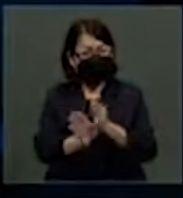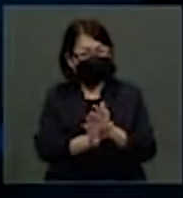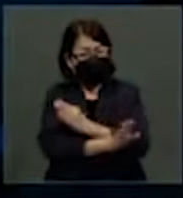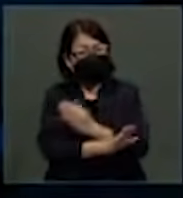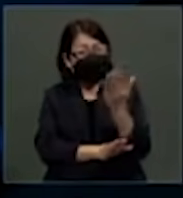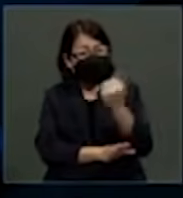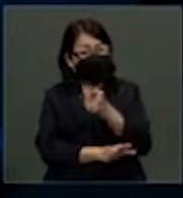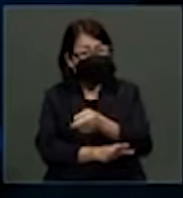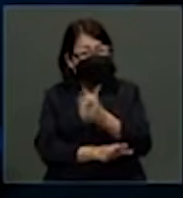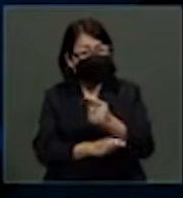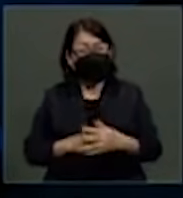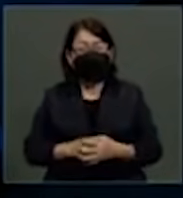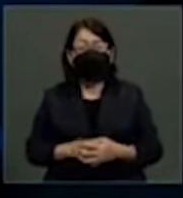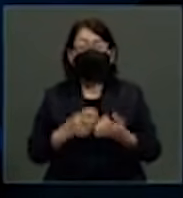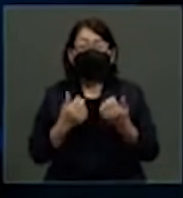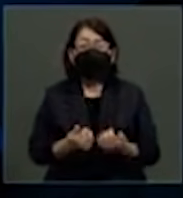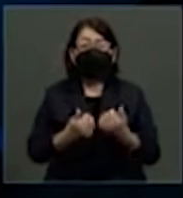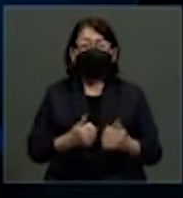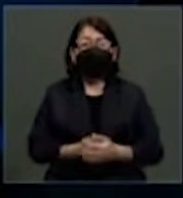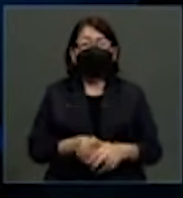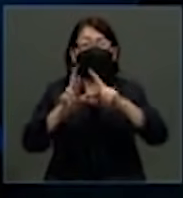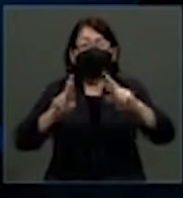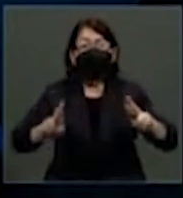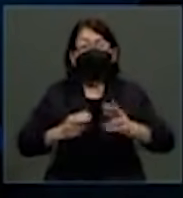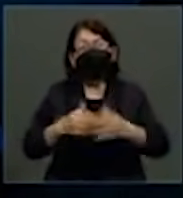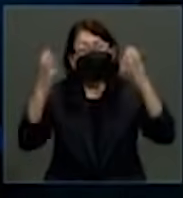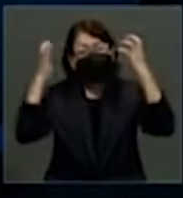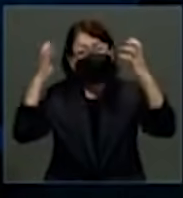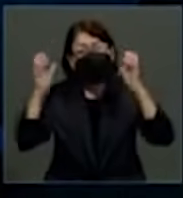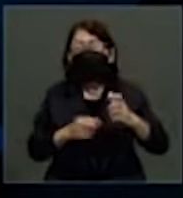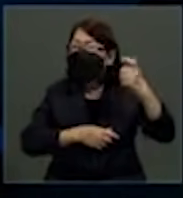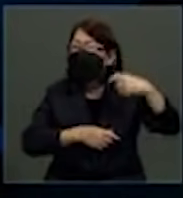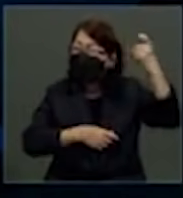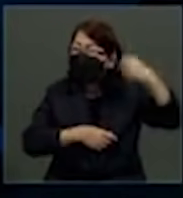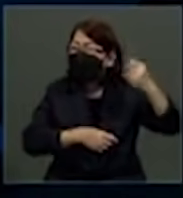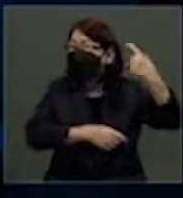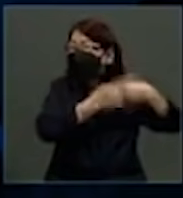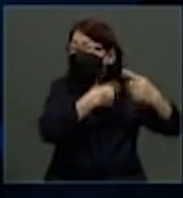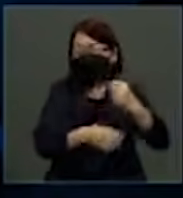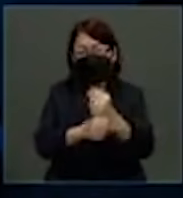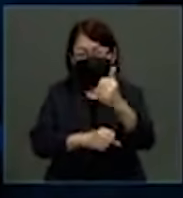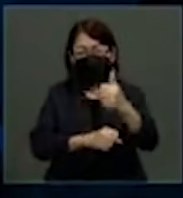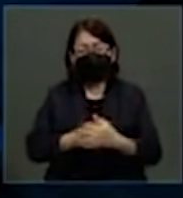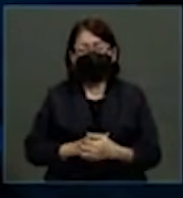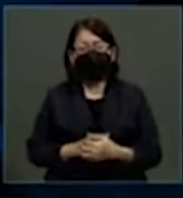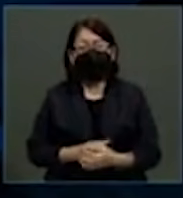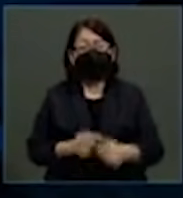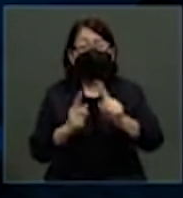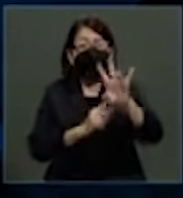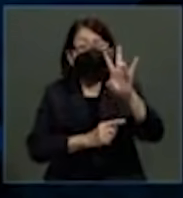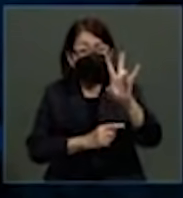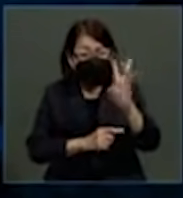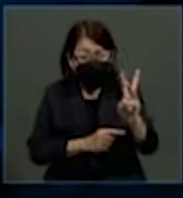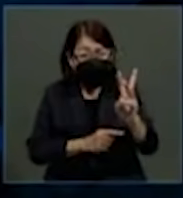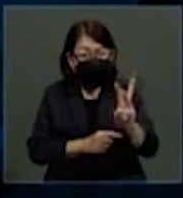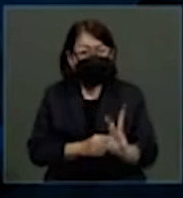ะครับเท่าที่เป็นไปตามเงื่อนไขกันได้ประกาศไว้ก่อนหน้าเพราะฉะนั้นตอนนี้ก็ในการร้านท